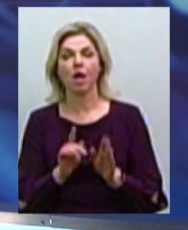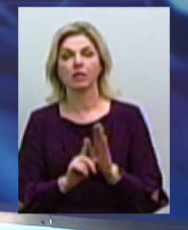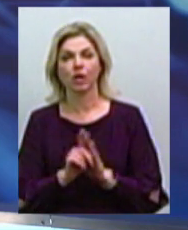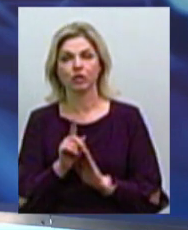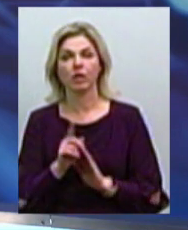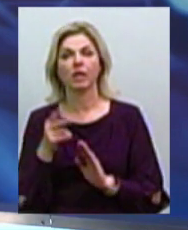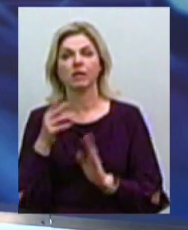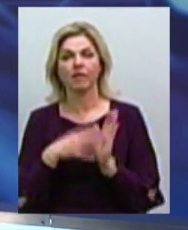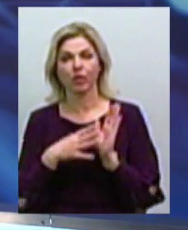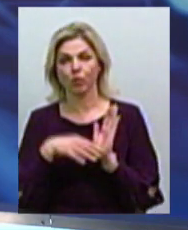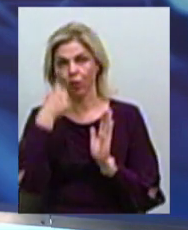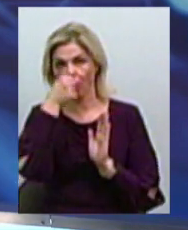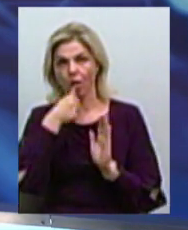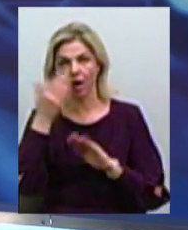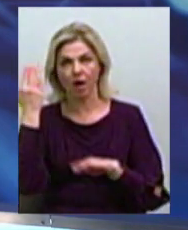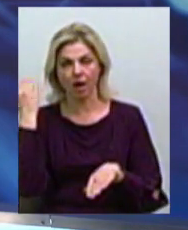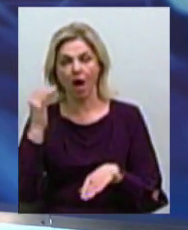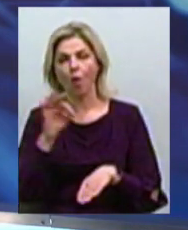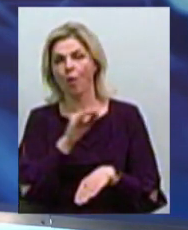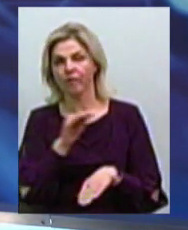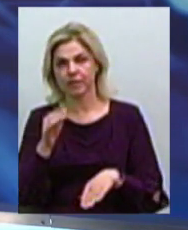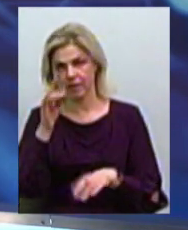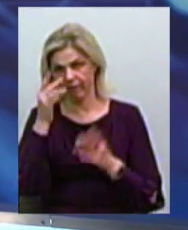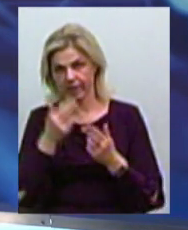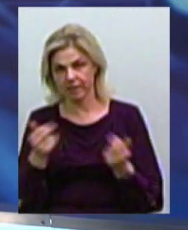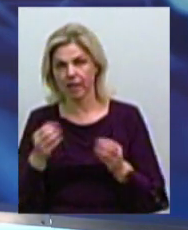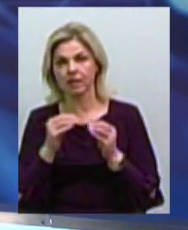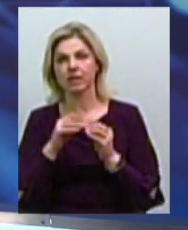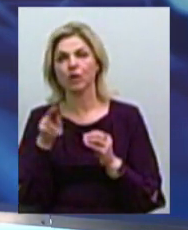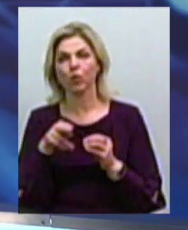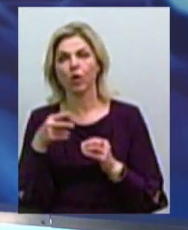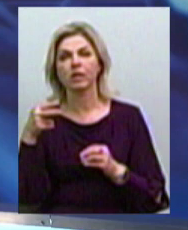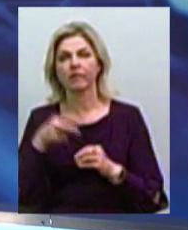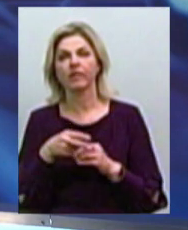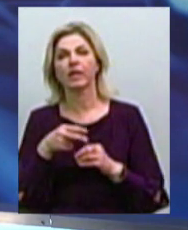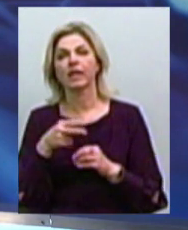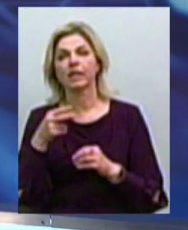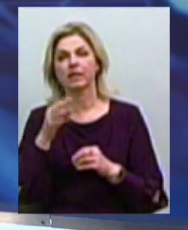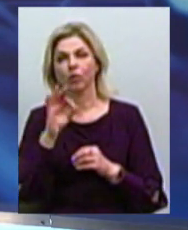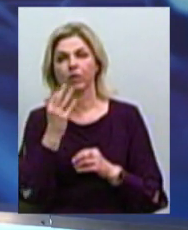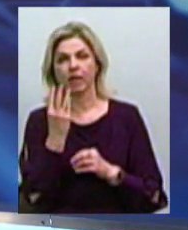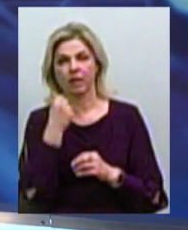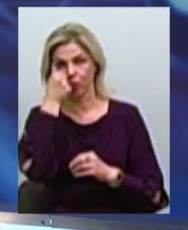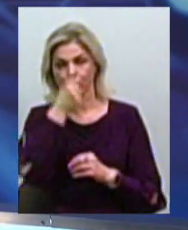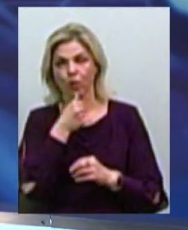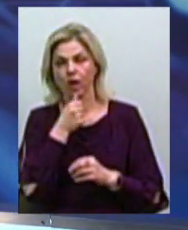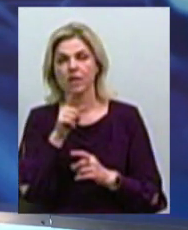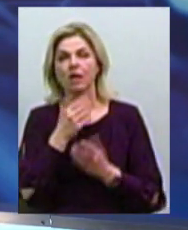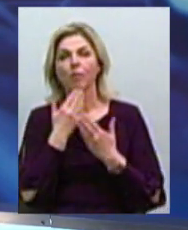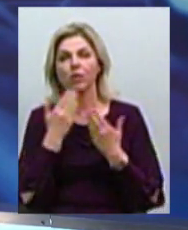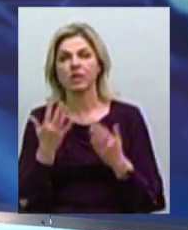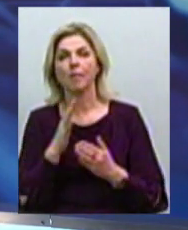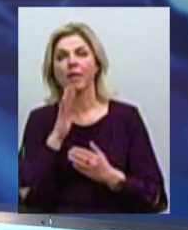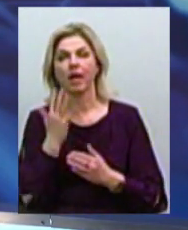в 90-х роках, а офіційно його визнали 10 грудня 2003 року. За останні